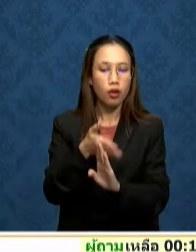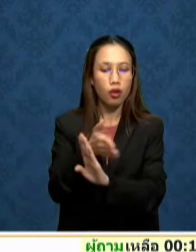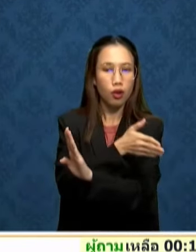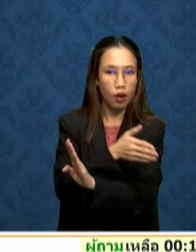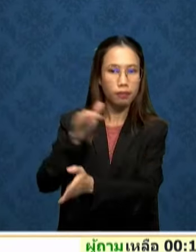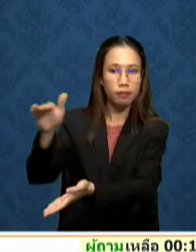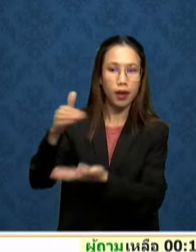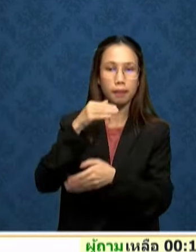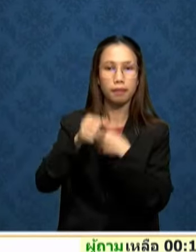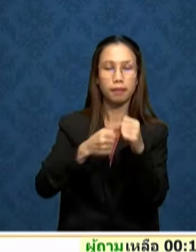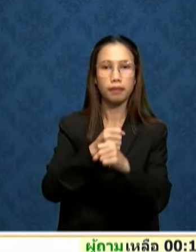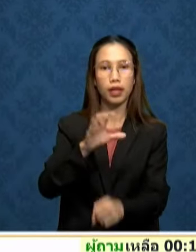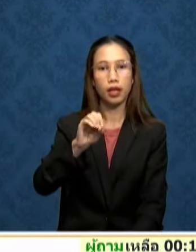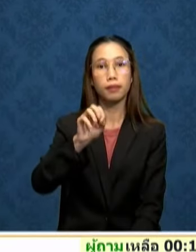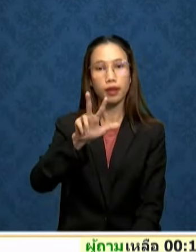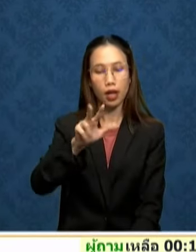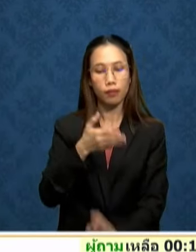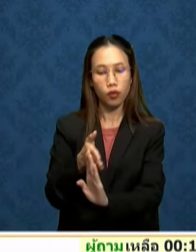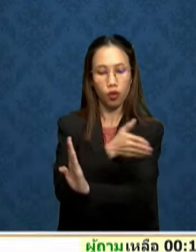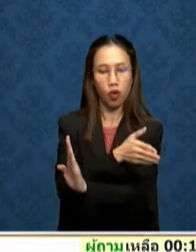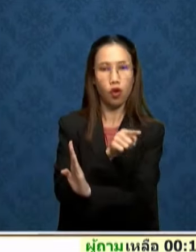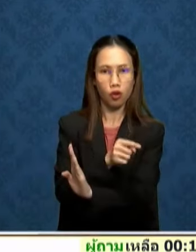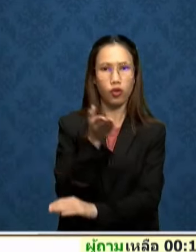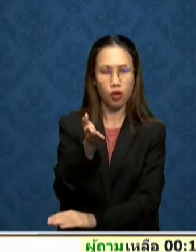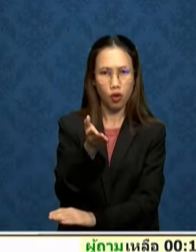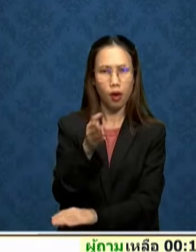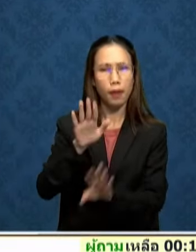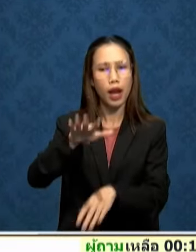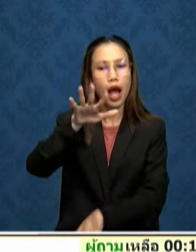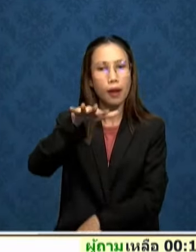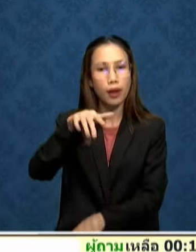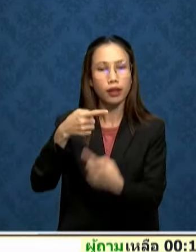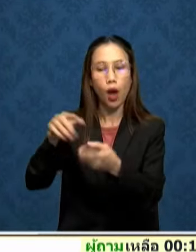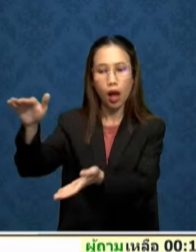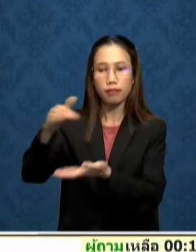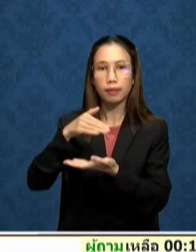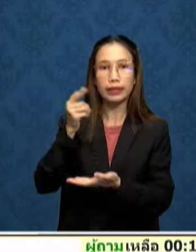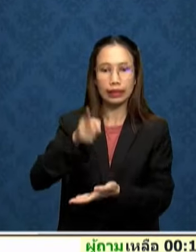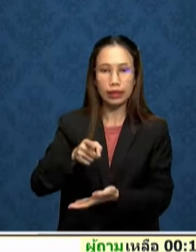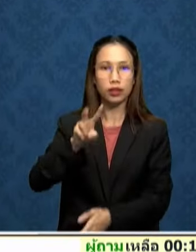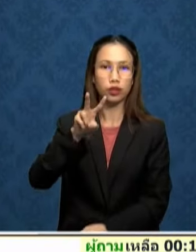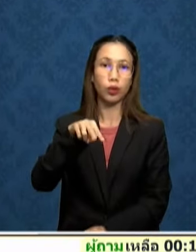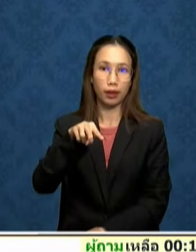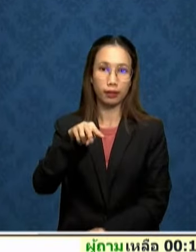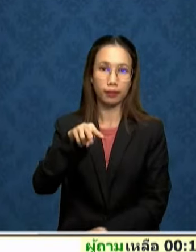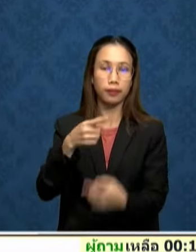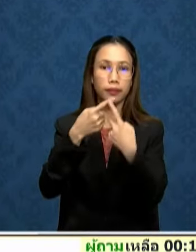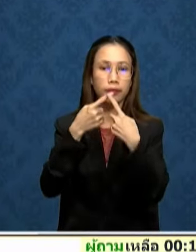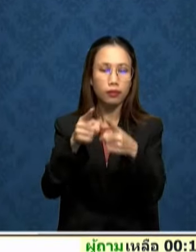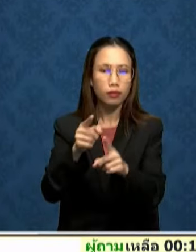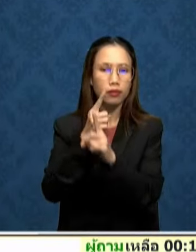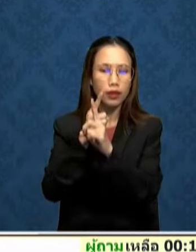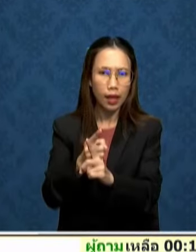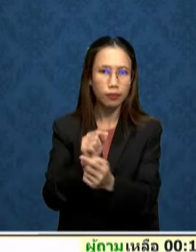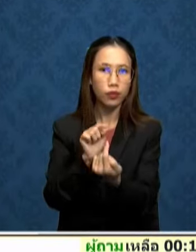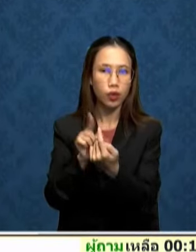ที่จะนำเข้าในปี53คงจะมีการขอนำเข้าอยู่ประมาณ 5,000 ตัวแต่นำเข้าจริงเนี่ย 2,000 นะครับแต่ว่าภายใต้เงื่อนไ